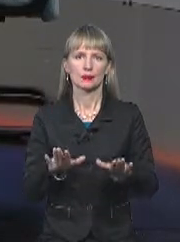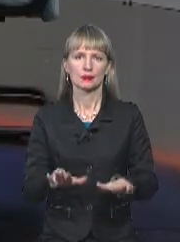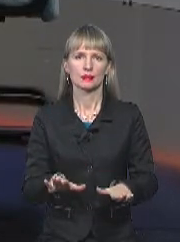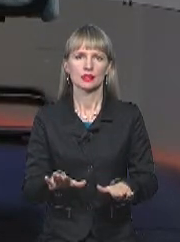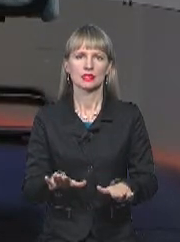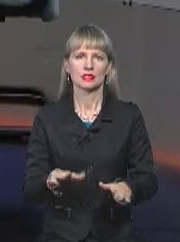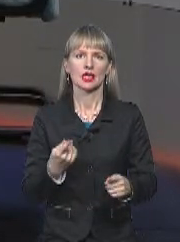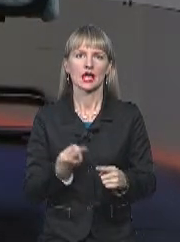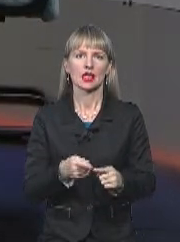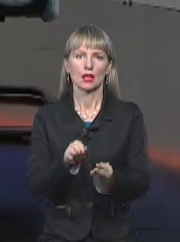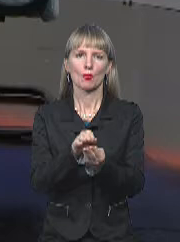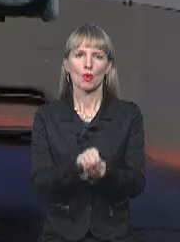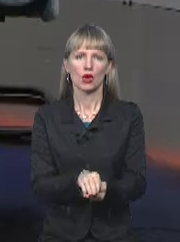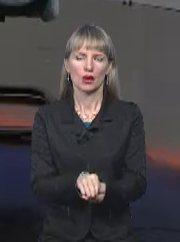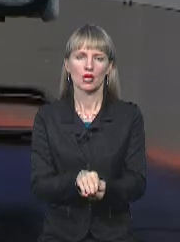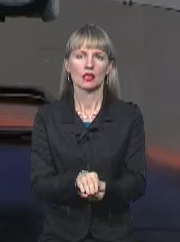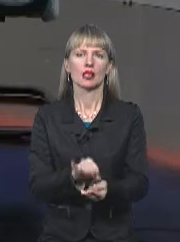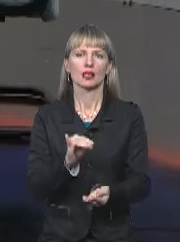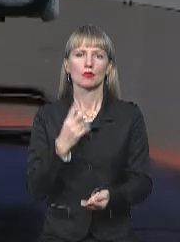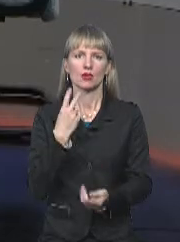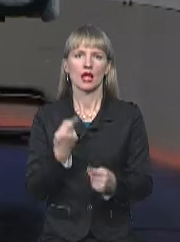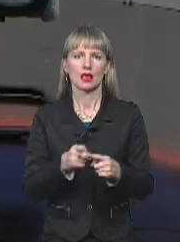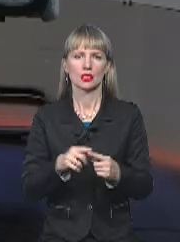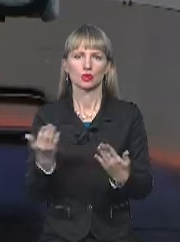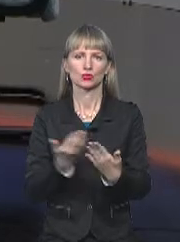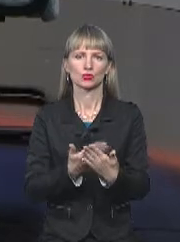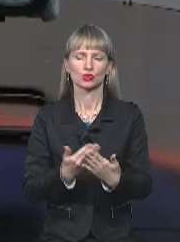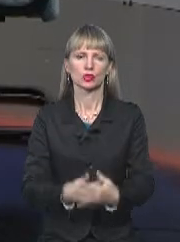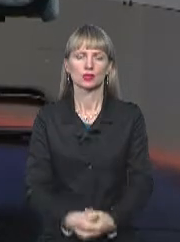цієї братської могили. Давайте подивимося цей сюжет.